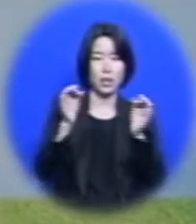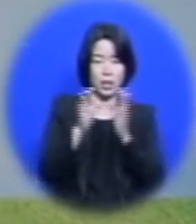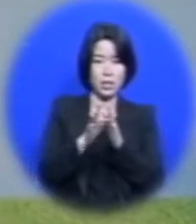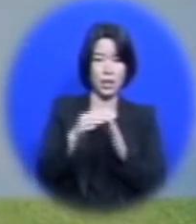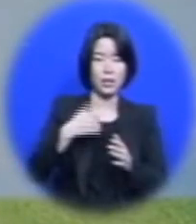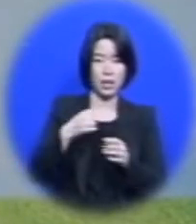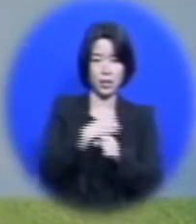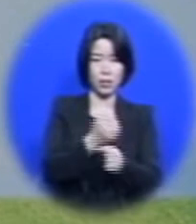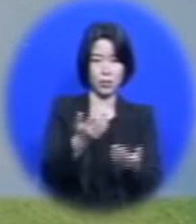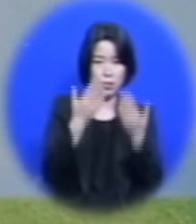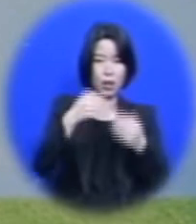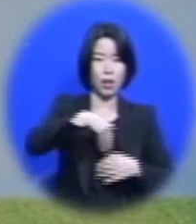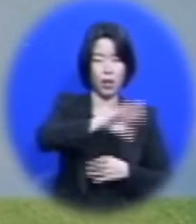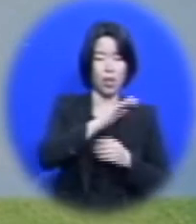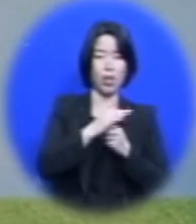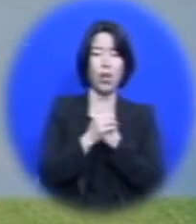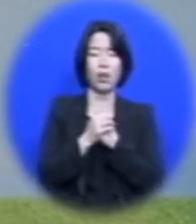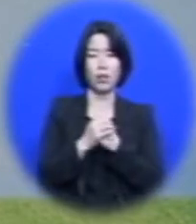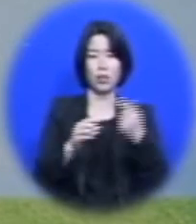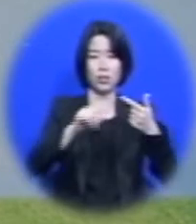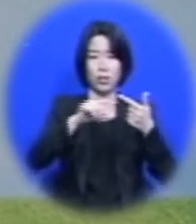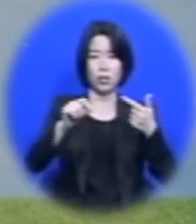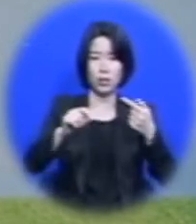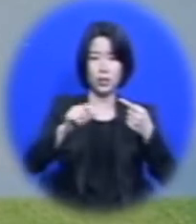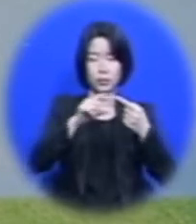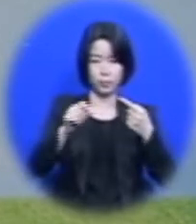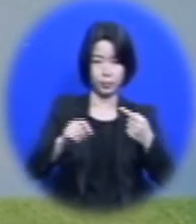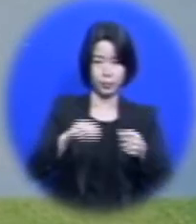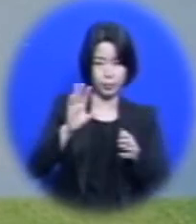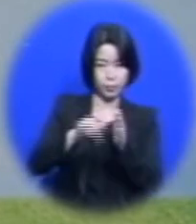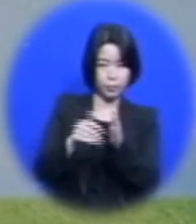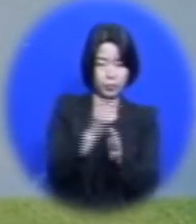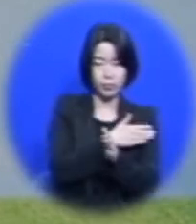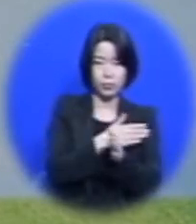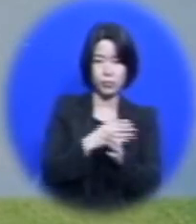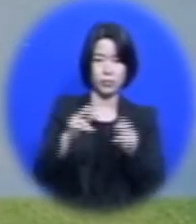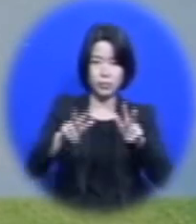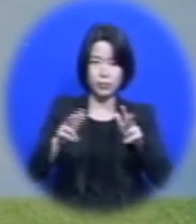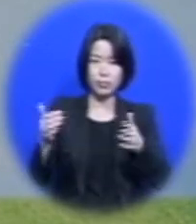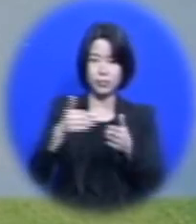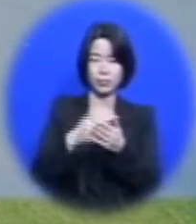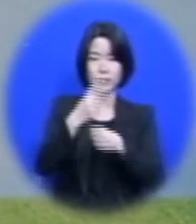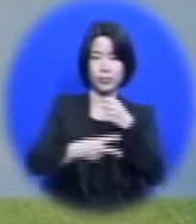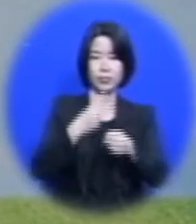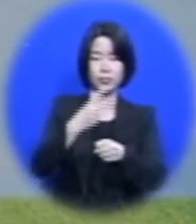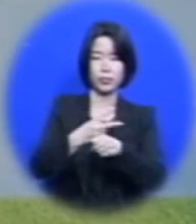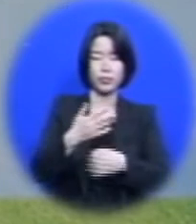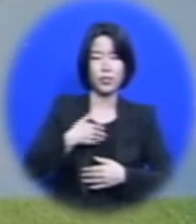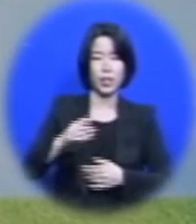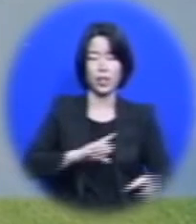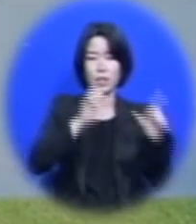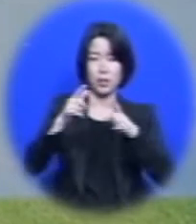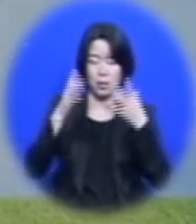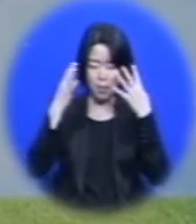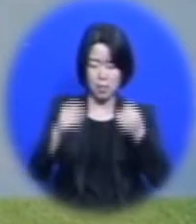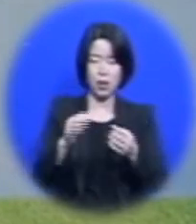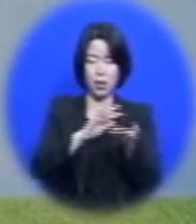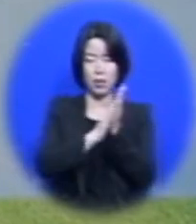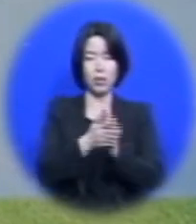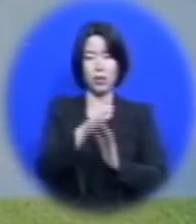교도소에 집어넣었다. 1월의 그날 이후부터 지금까지 2년 동안 내 삶에는 아무 변화가 너무나 많은 변화가